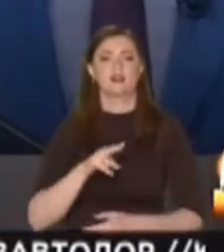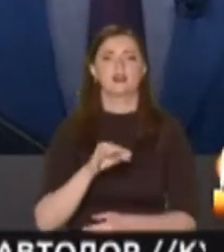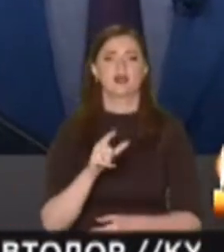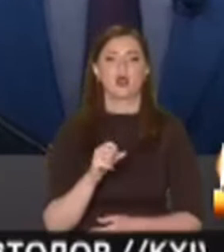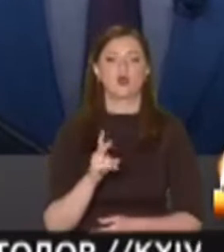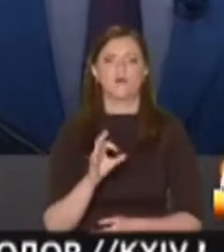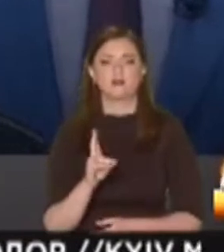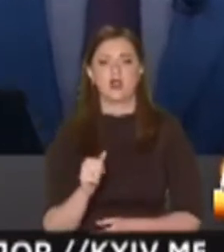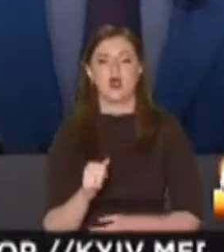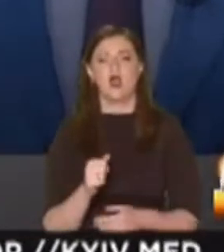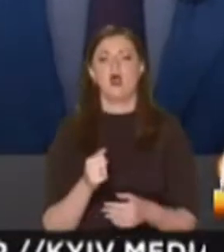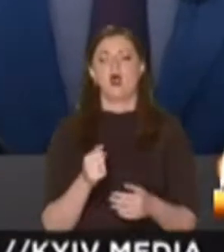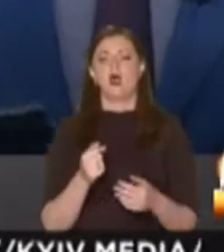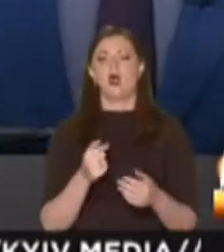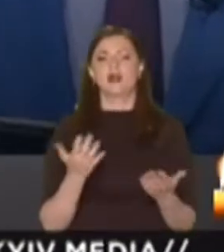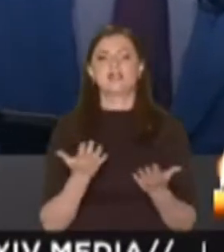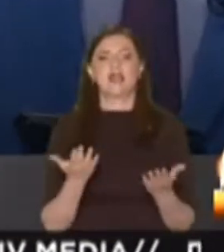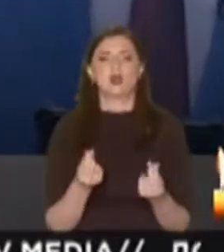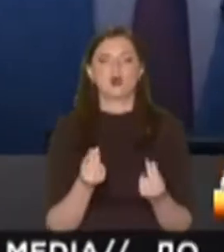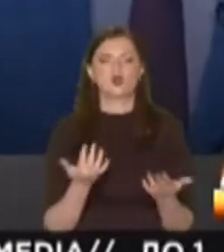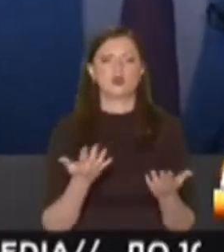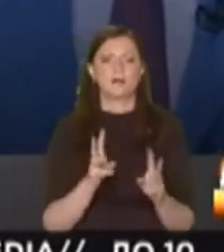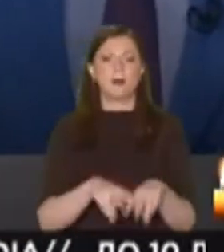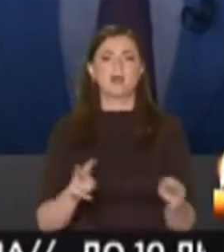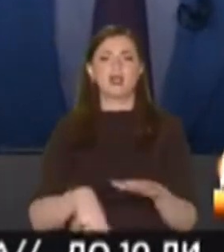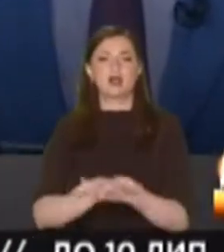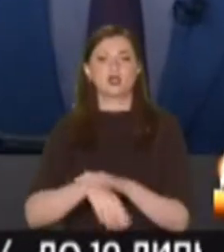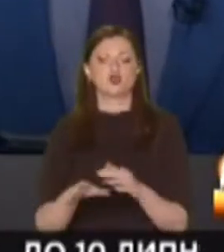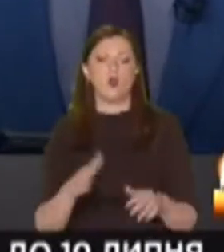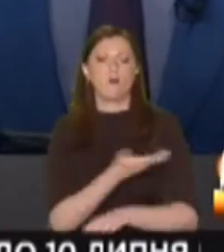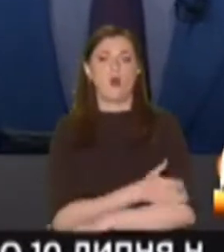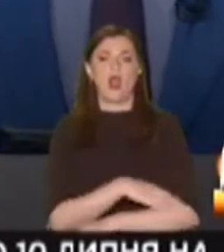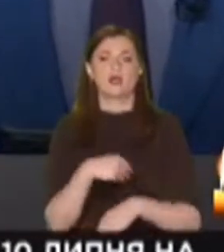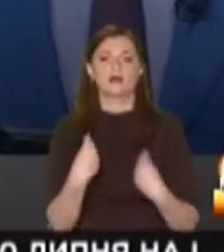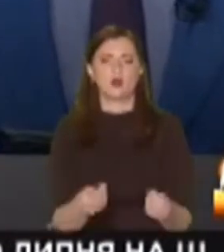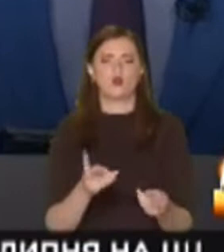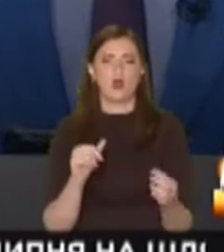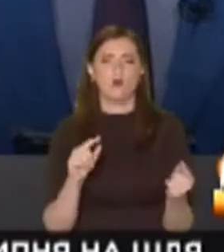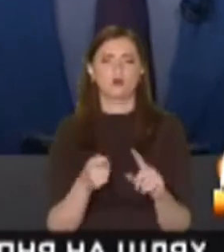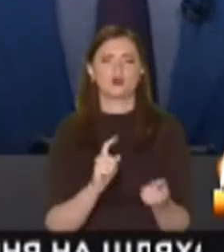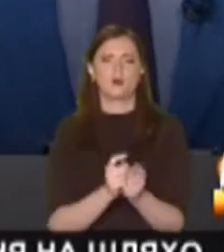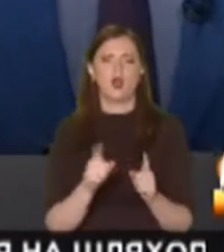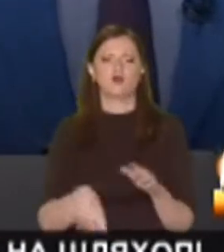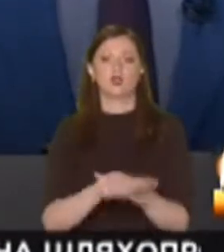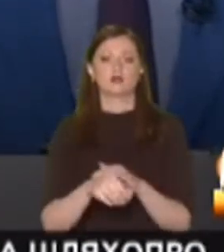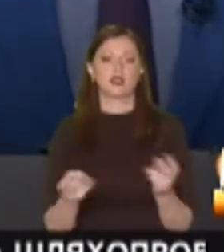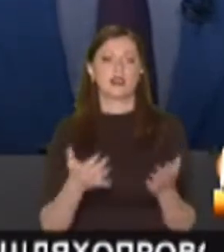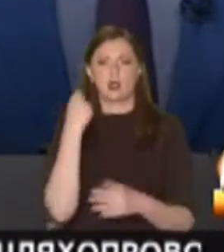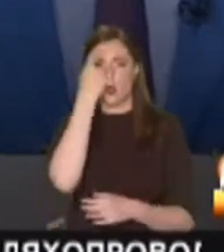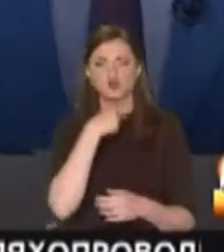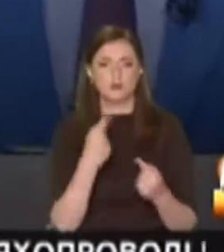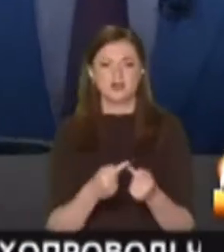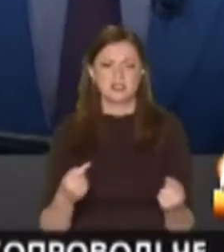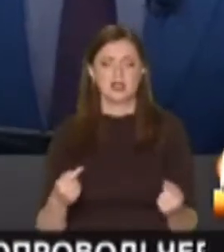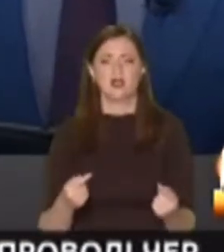там мільярдні розкрадання, типу, що типу, поляки дають гроші на опозиційну боротьбу, а вони їх розкрадають на якісь особисті речі.